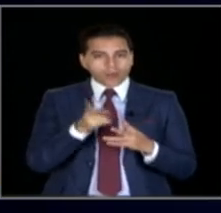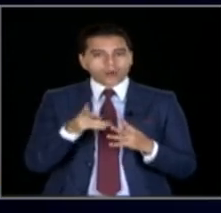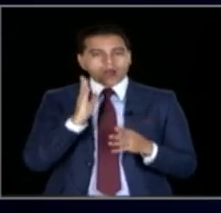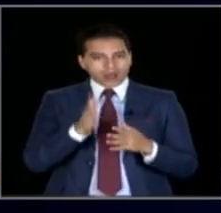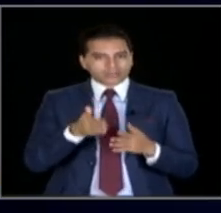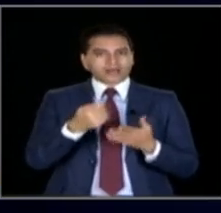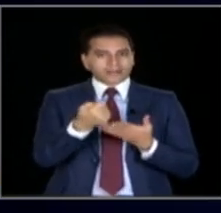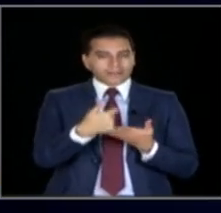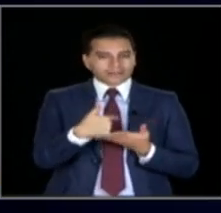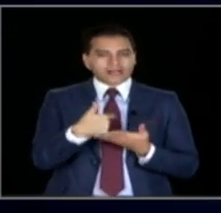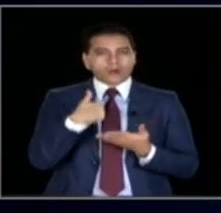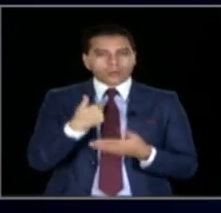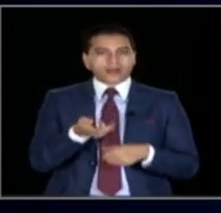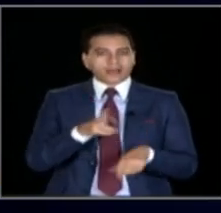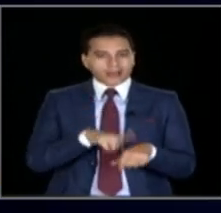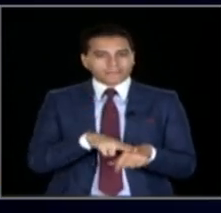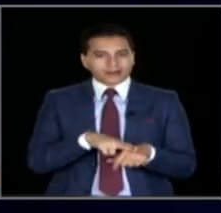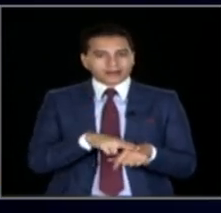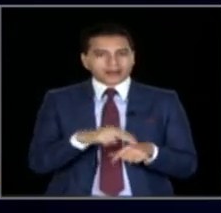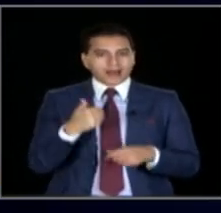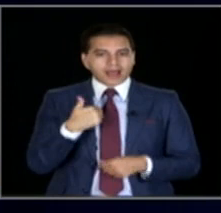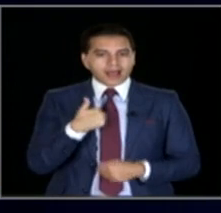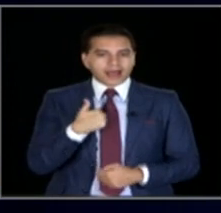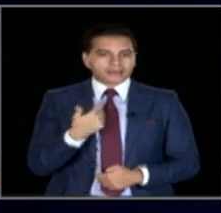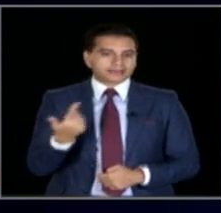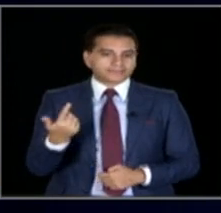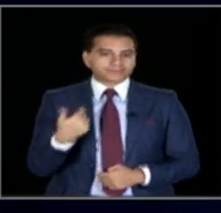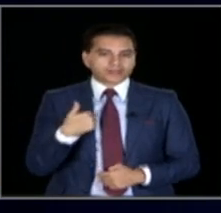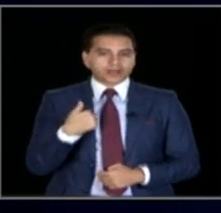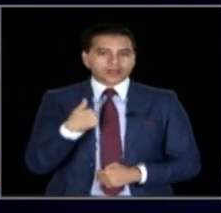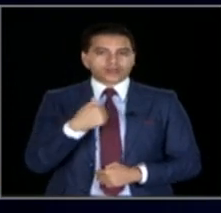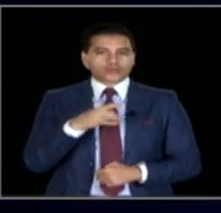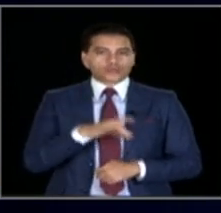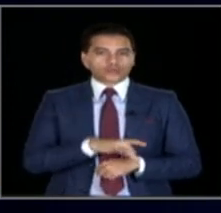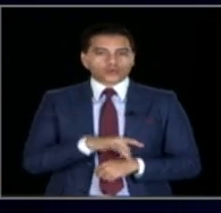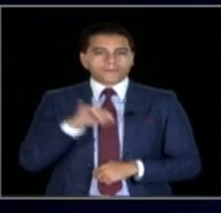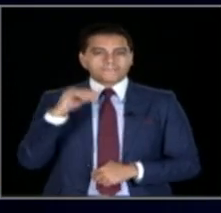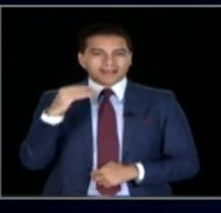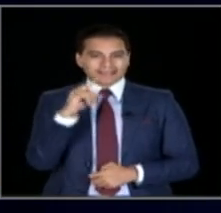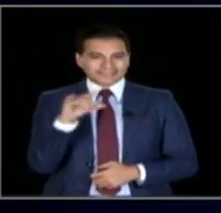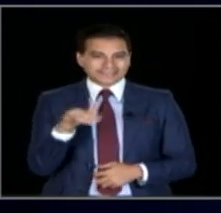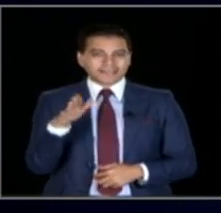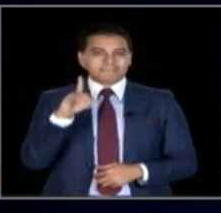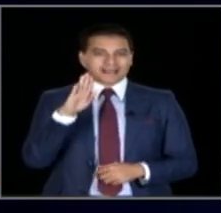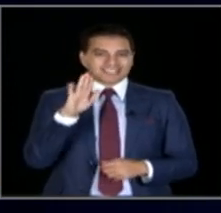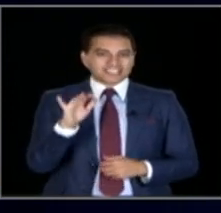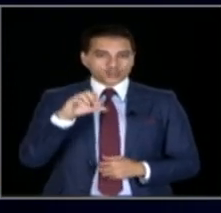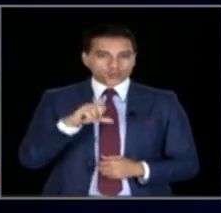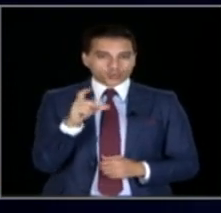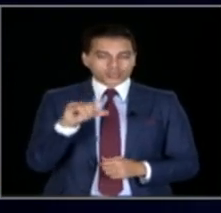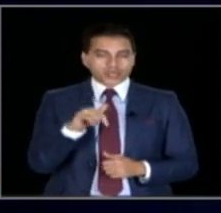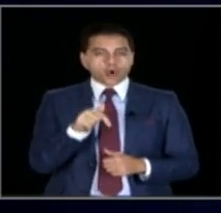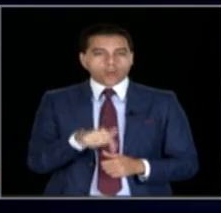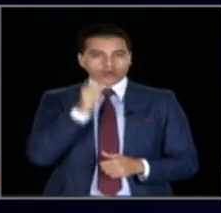يوصل لنا. وإحنا في نفس الوقت أنا دكتور مجدي باسيوني يبقى جوز أختي، وهو عنده